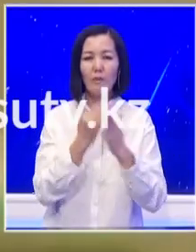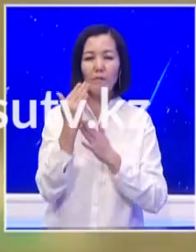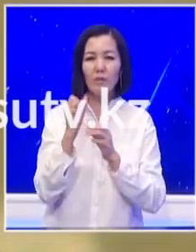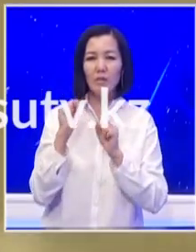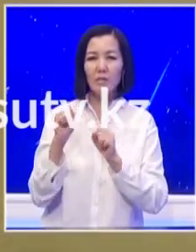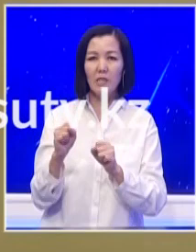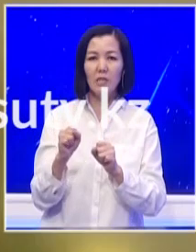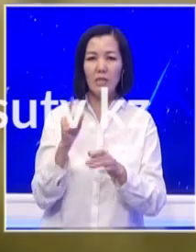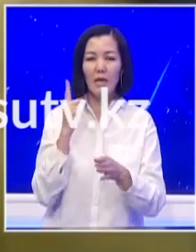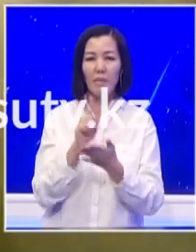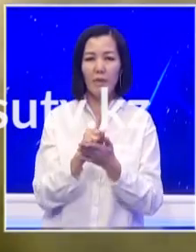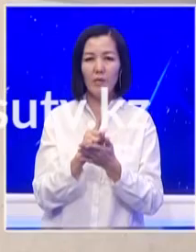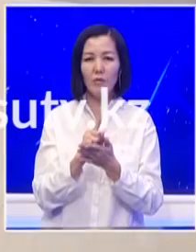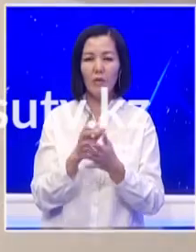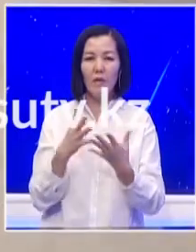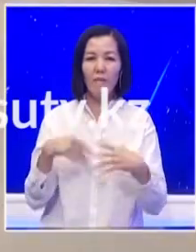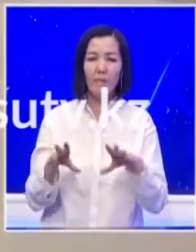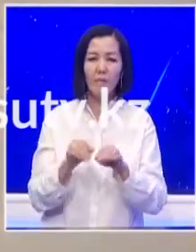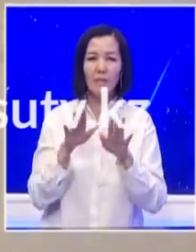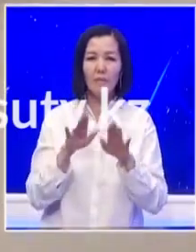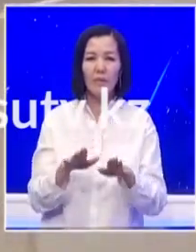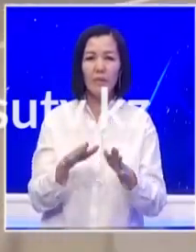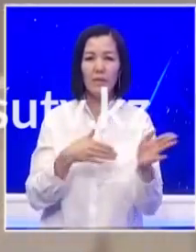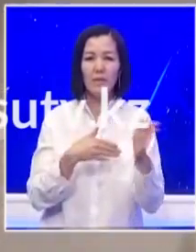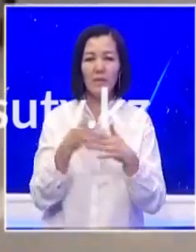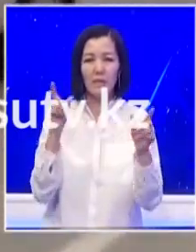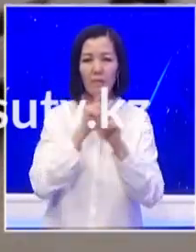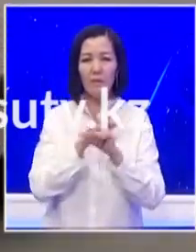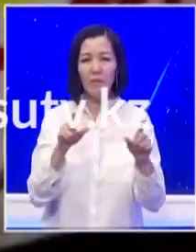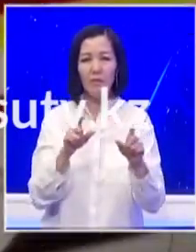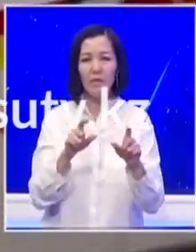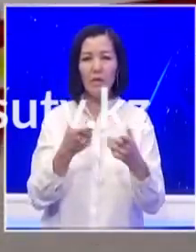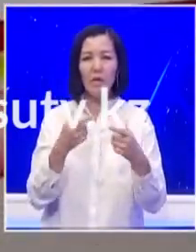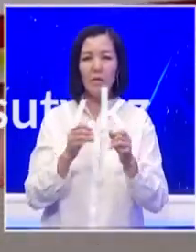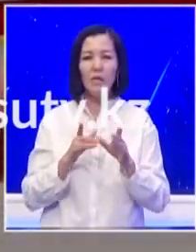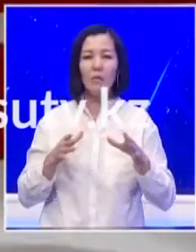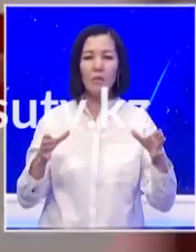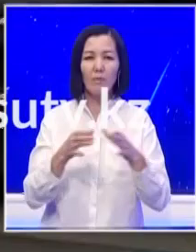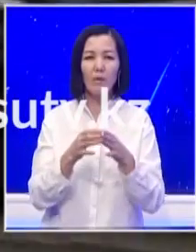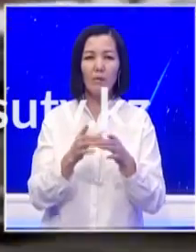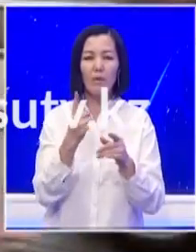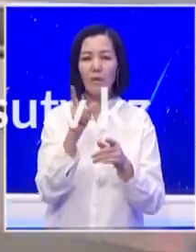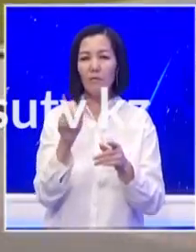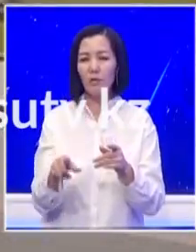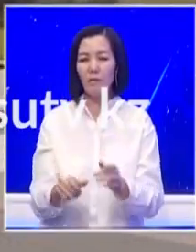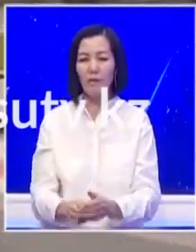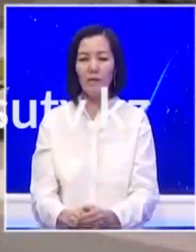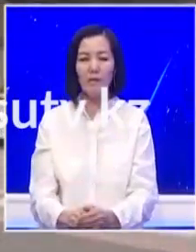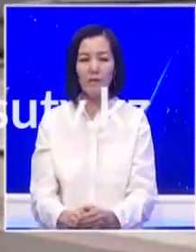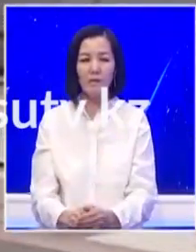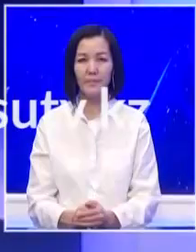степени защиты обяжут носить и в общественных местах, и в закрытых помещениях, где собралось больше одного человека.